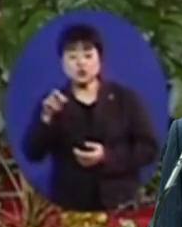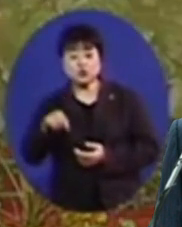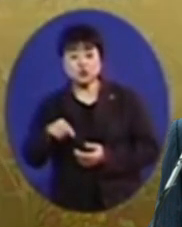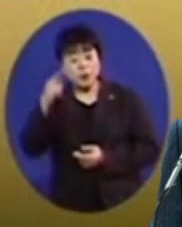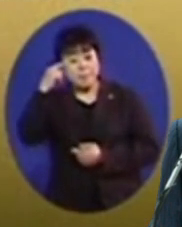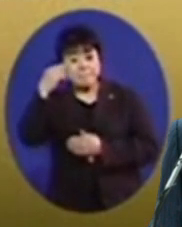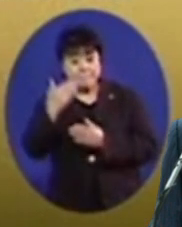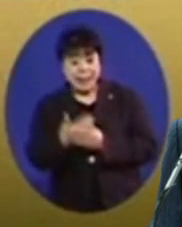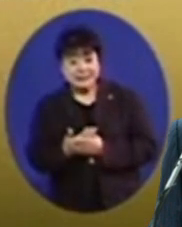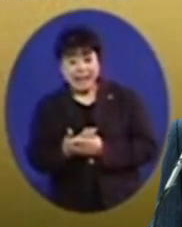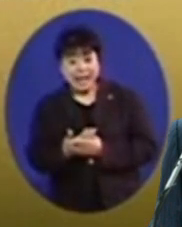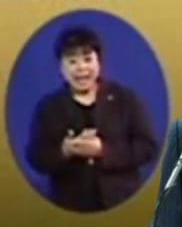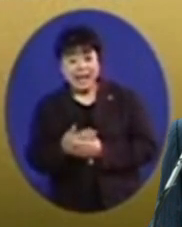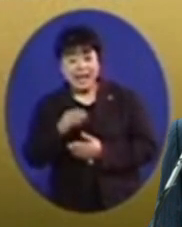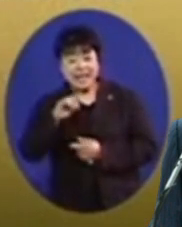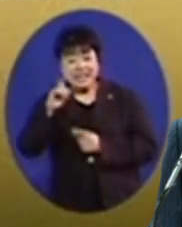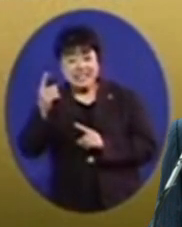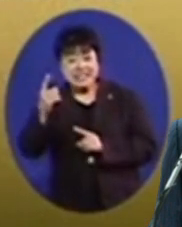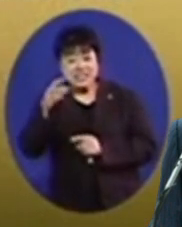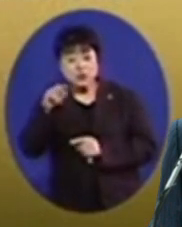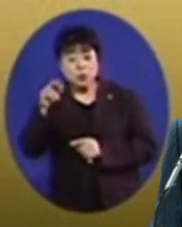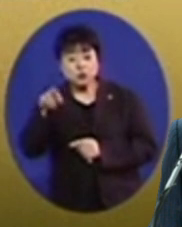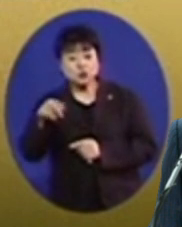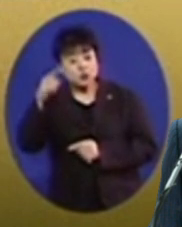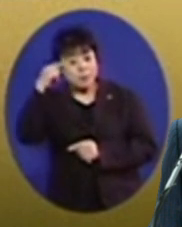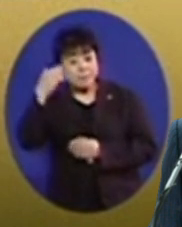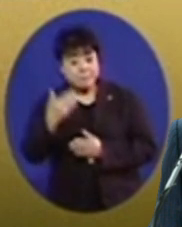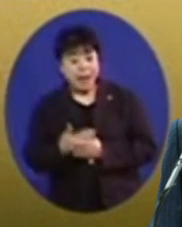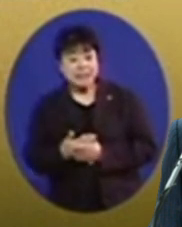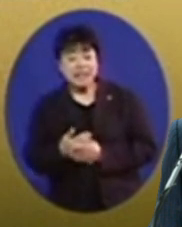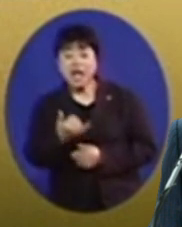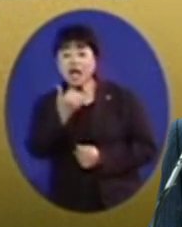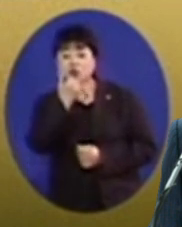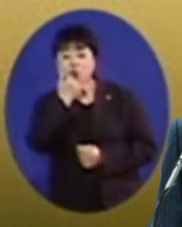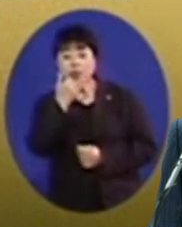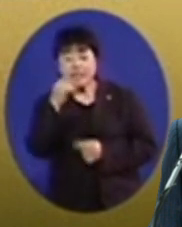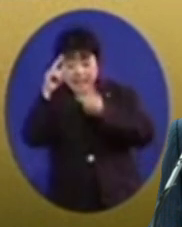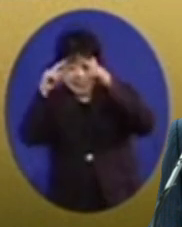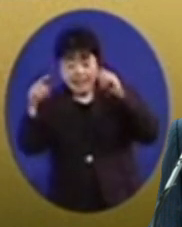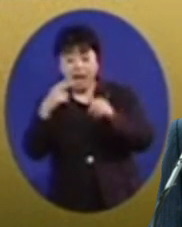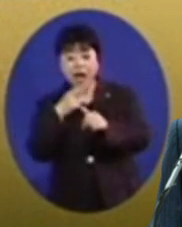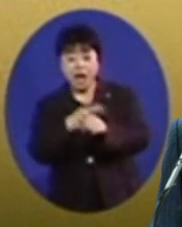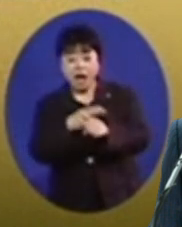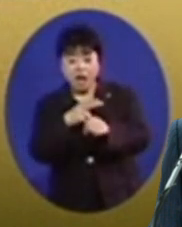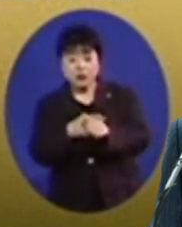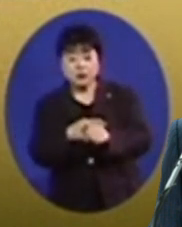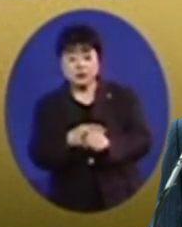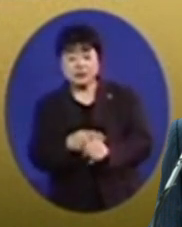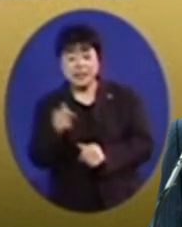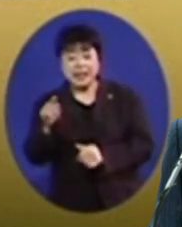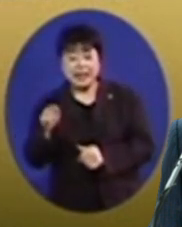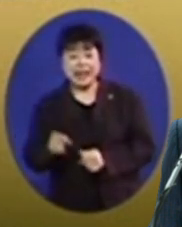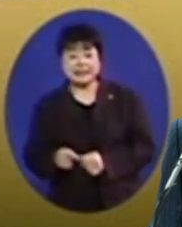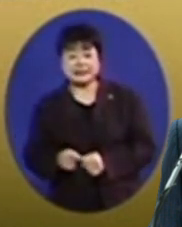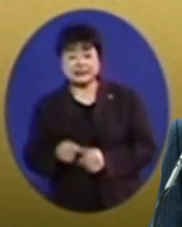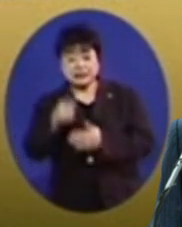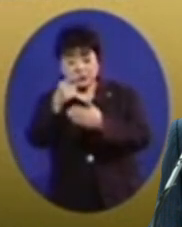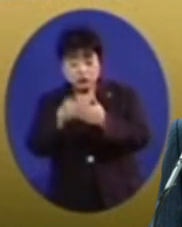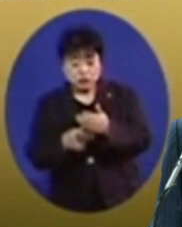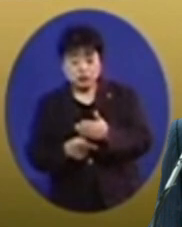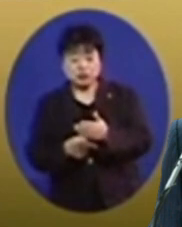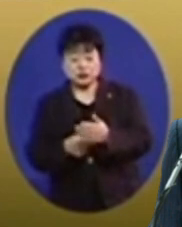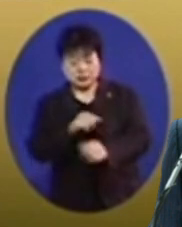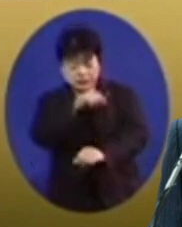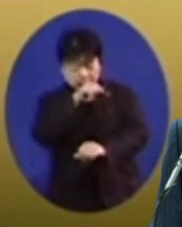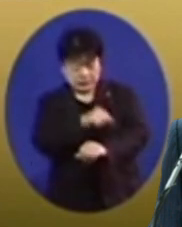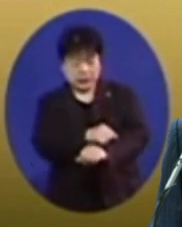감동있게 본 적이 있습니다. 이종수 박사는 독일 본 대학의 교수로 간 이식 수술에서 세계 최초의 시술자인